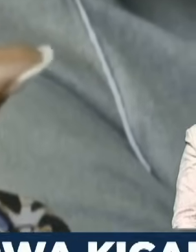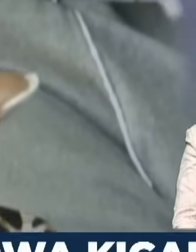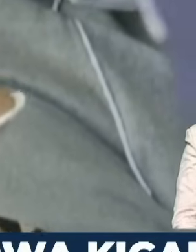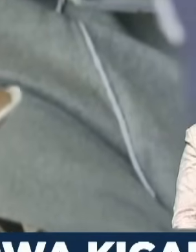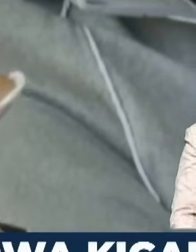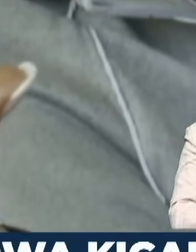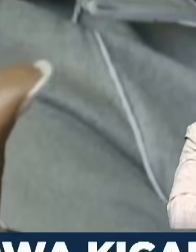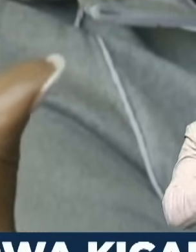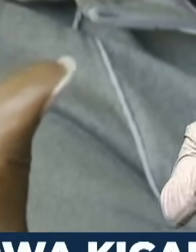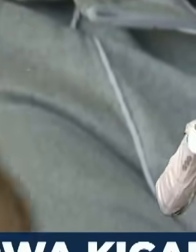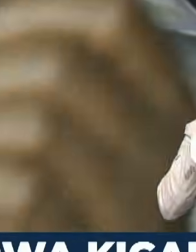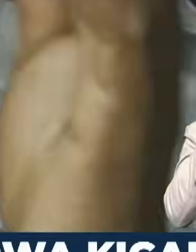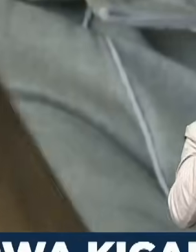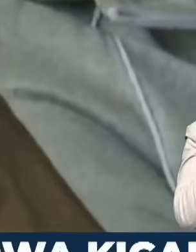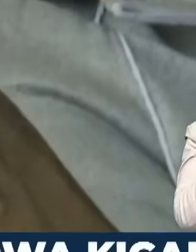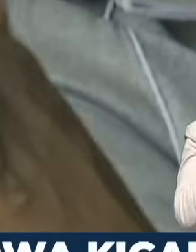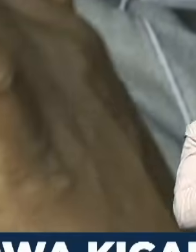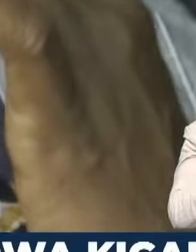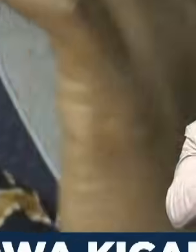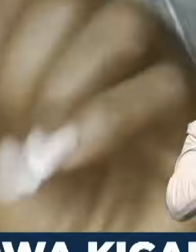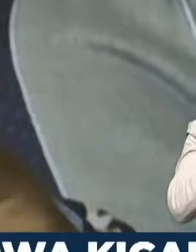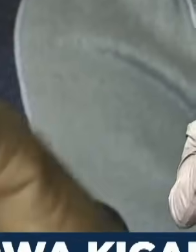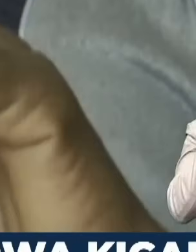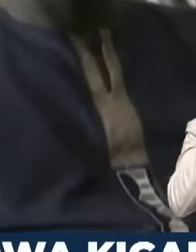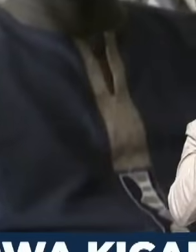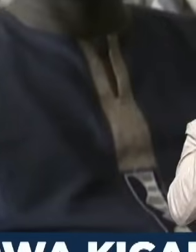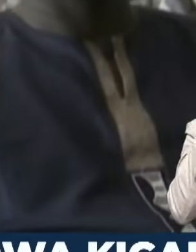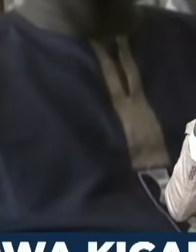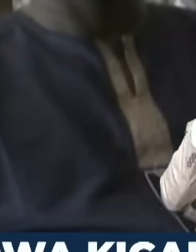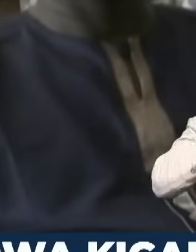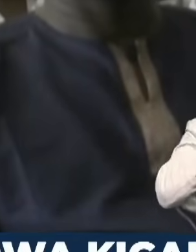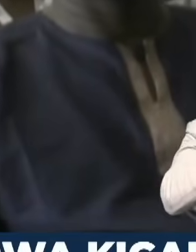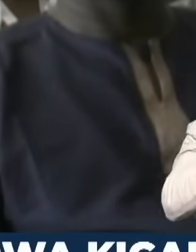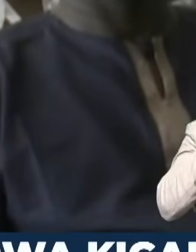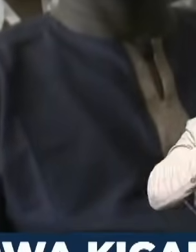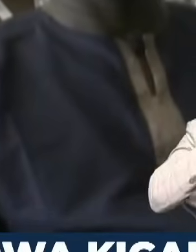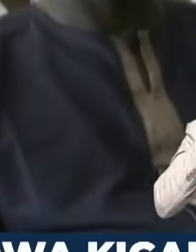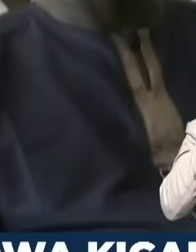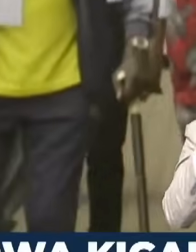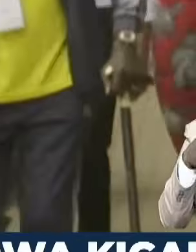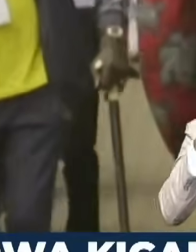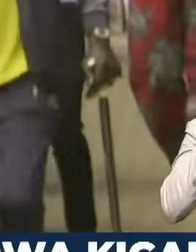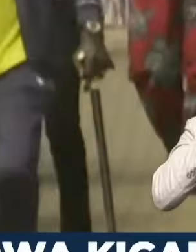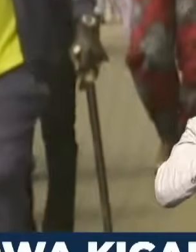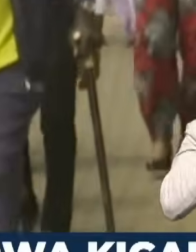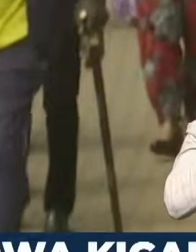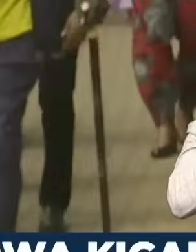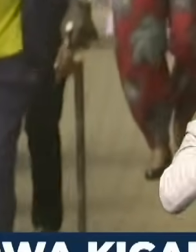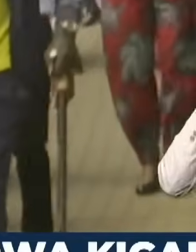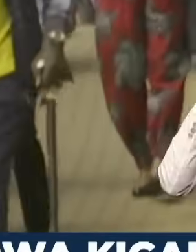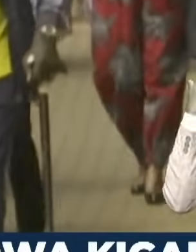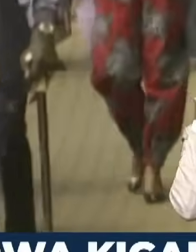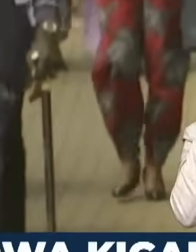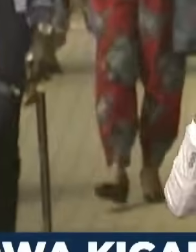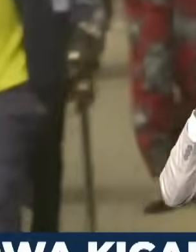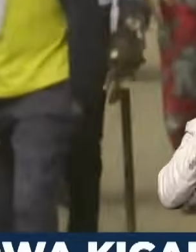Bamwe mu bagize inteko zishinga amategeko z'ibihugu bya Afurika y'Iburasirazuba bamaze iminsi mu Rwanda mu mikino yabahuzaga kuri uyu wa mbere basuye urwibutso rwa genocide rwa